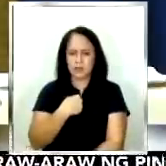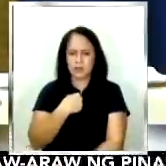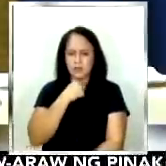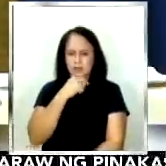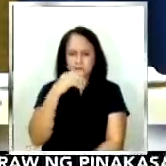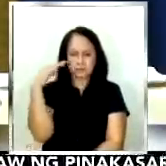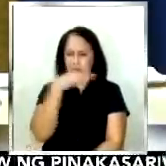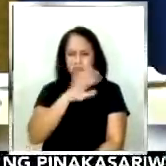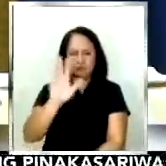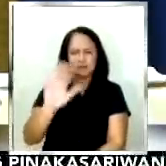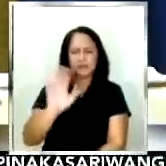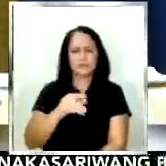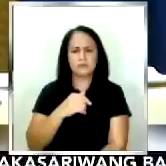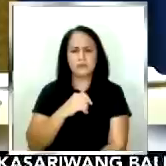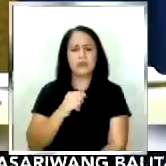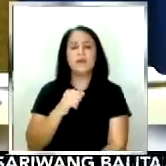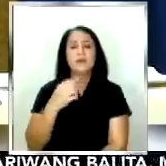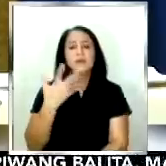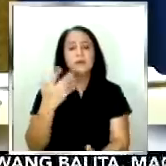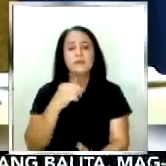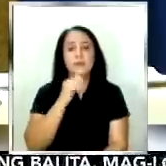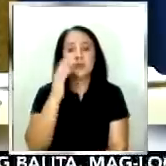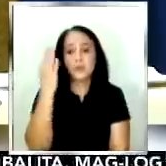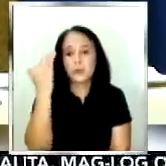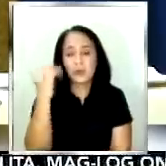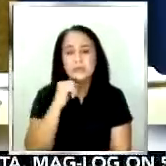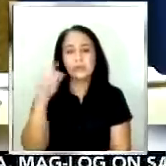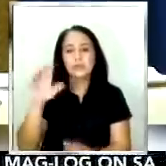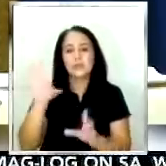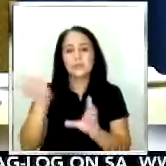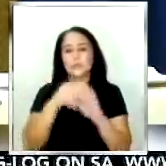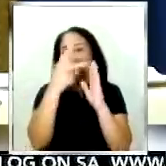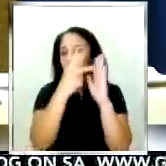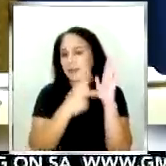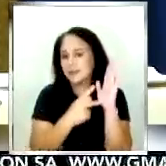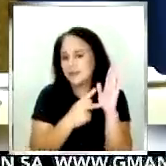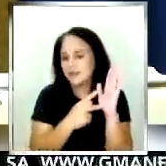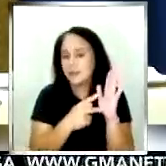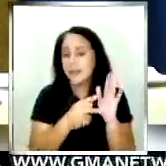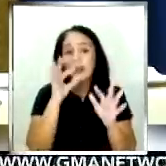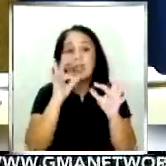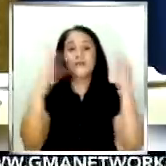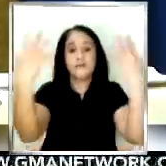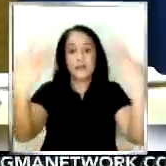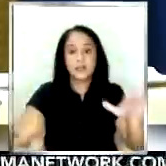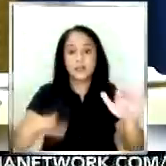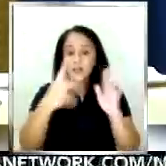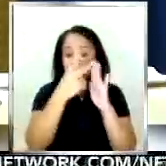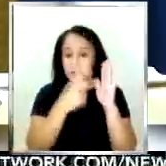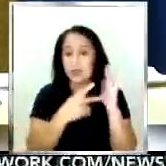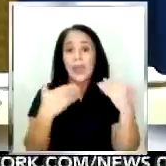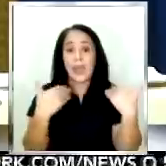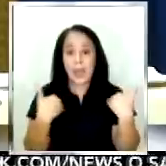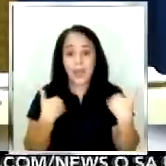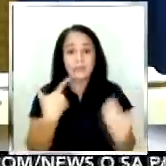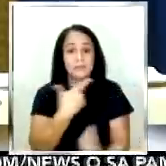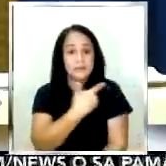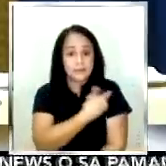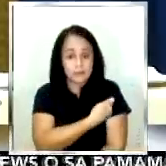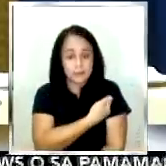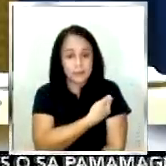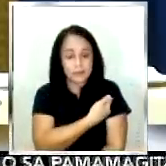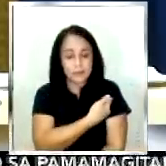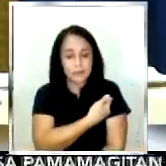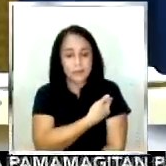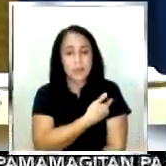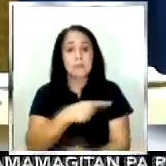soldiers. Hindi pa kasi policy. If it is policy now to have them injected with... Pero gusto ko